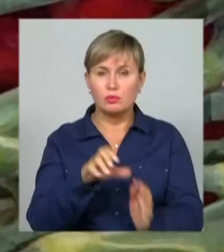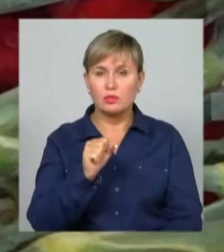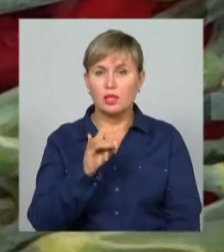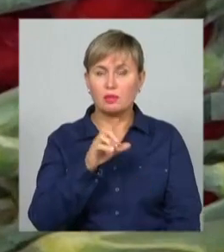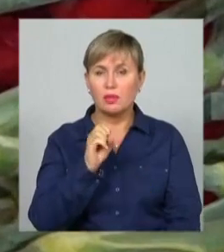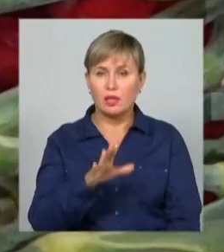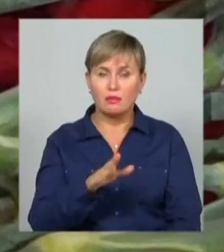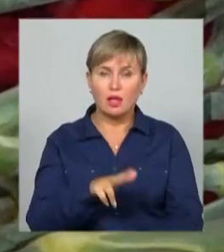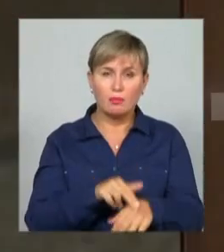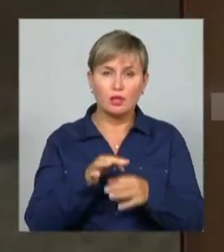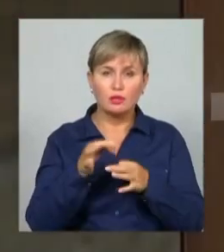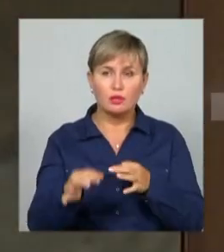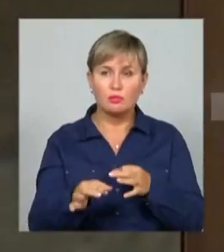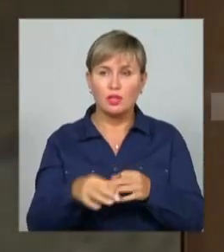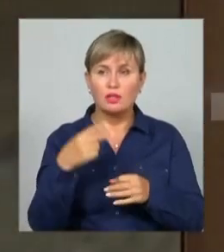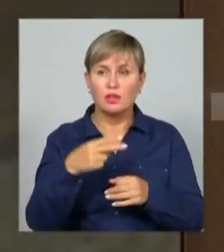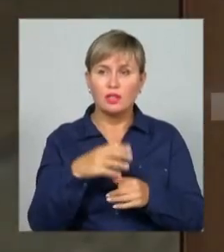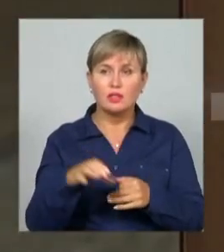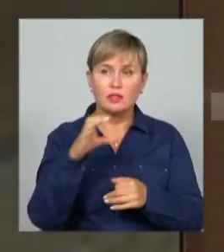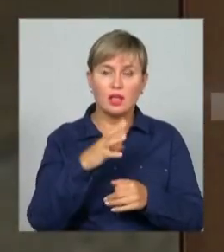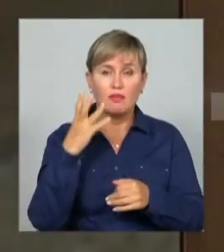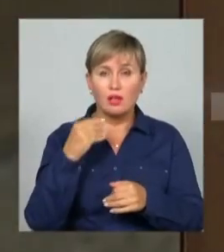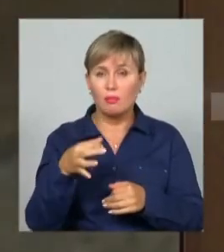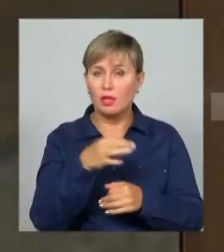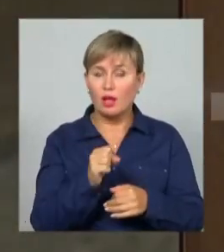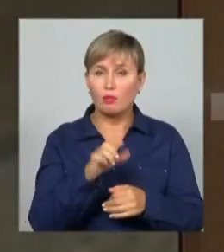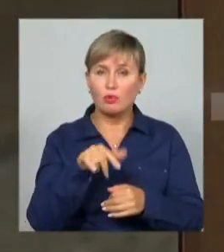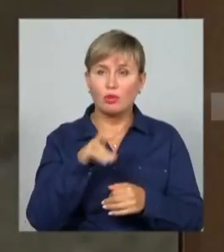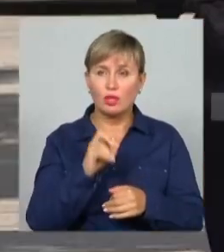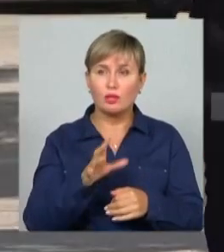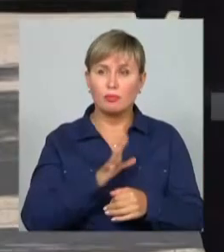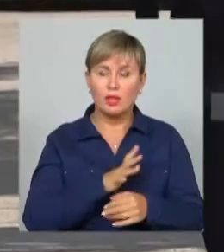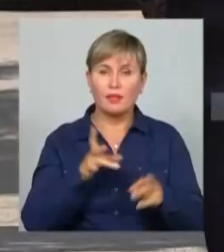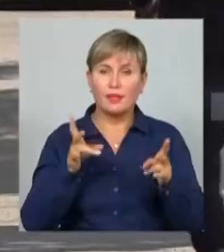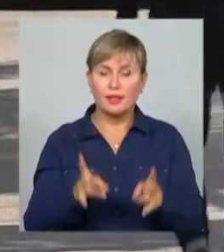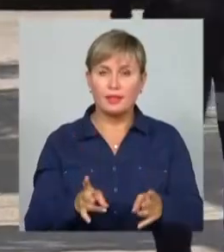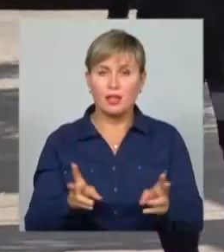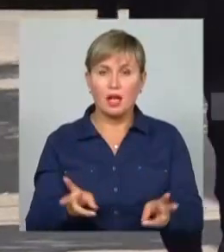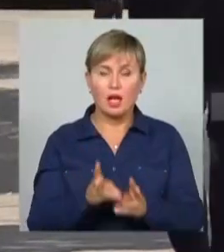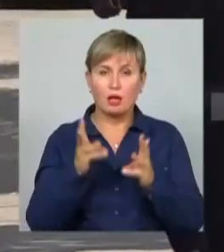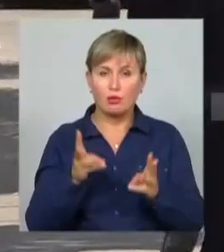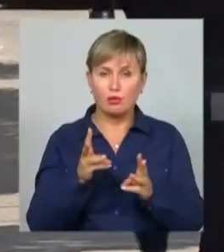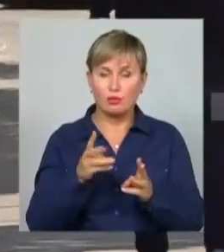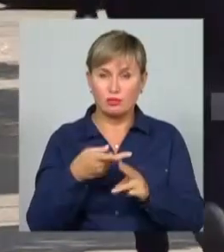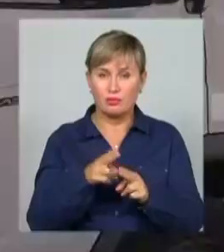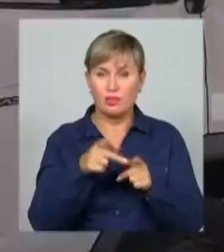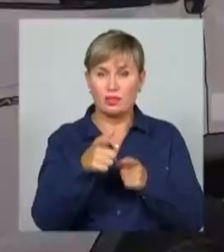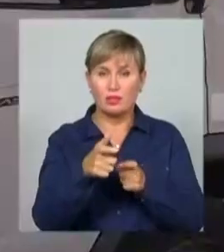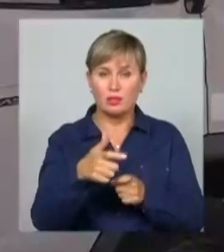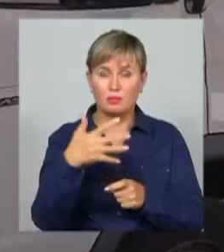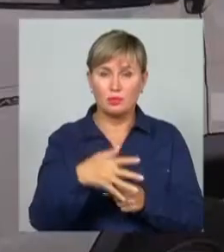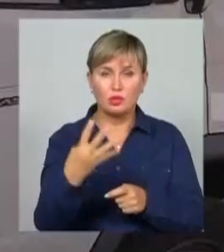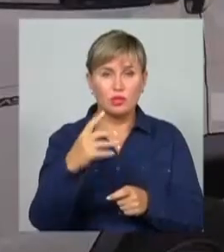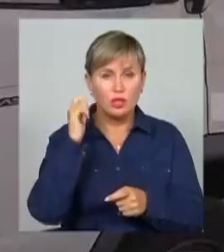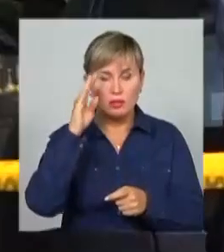Алматинской области. Напомню, 20 сентября в алматинском микрорайоне Акбулак произошла трагедия. Огонь открыл 54-летний житель